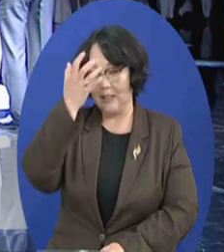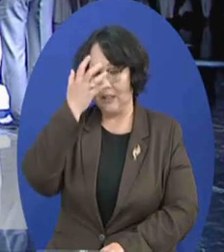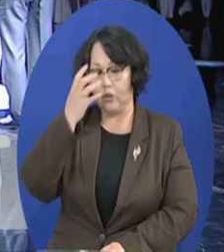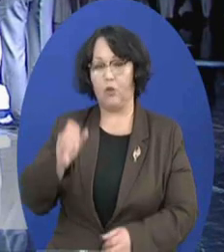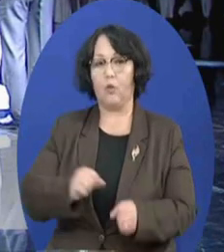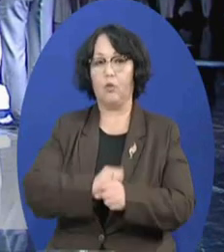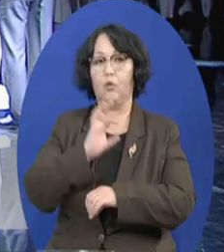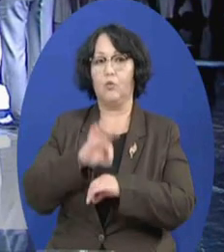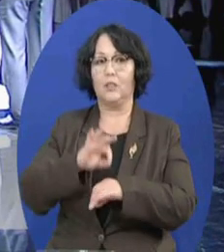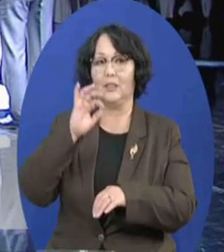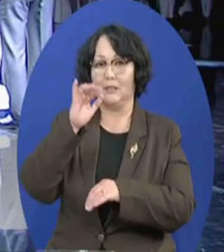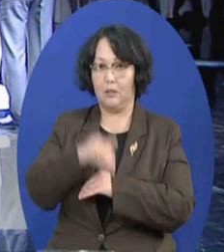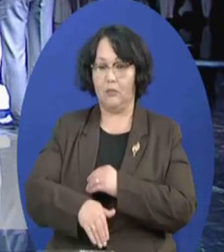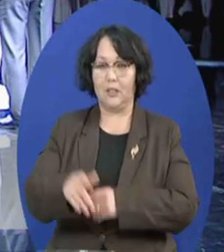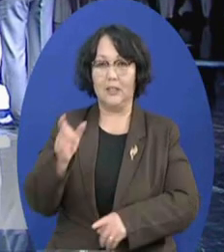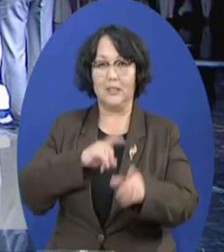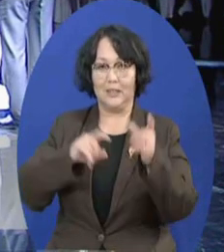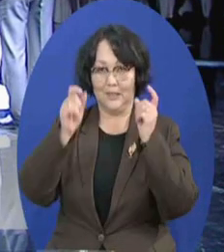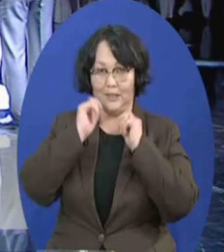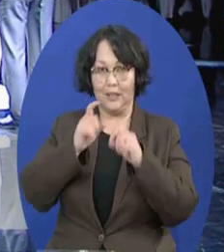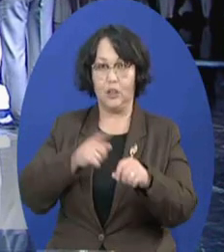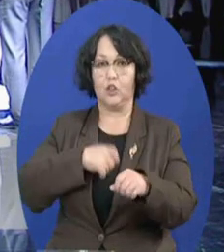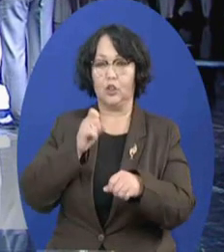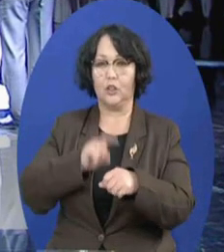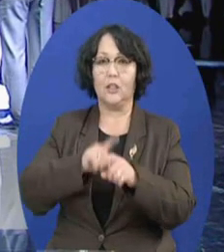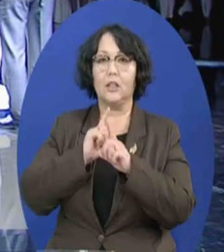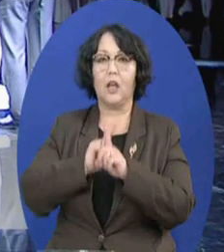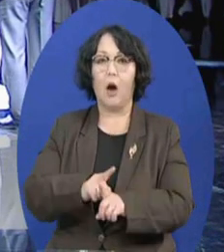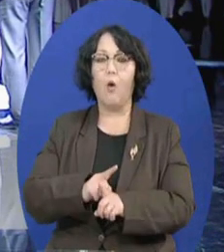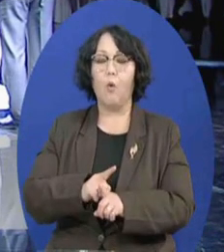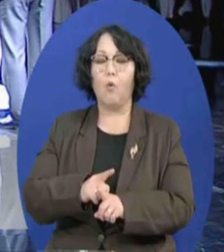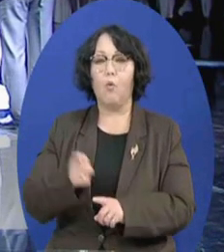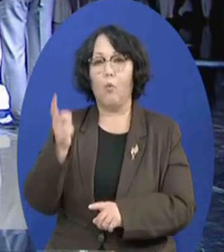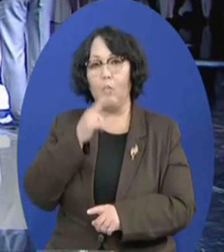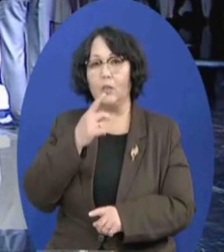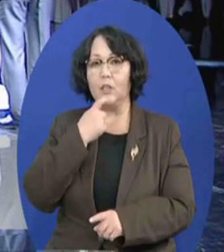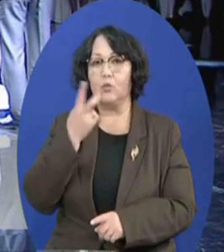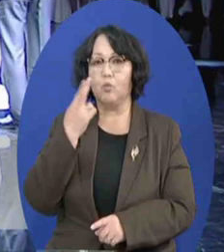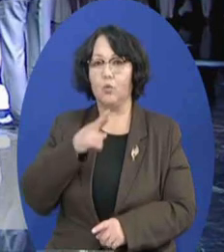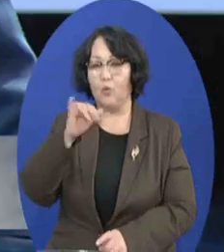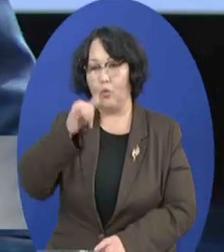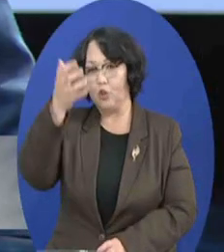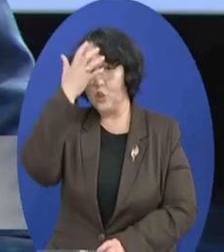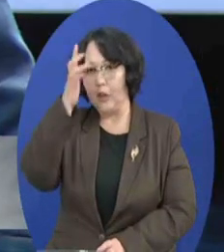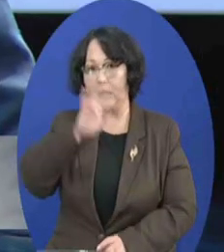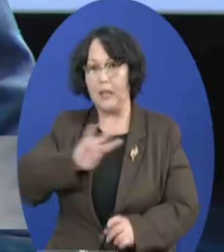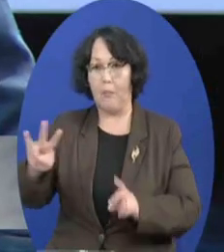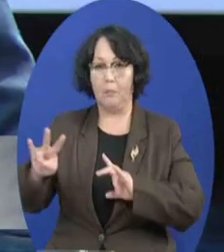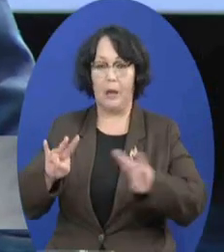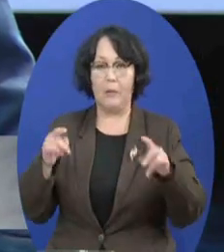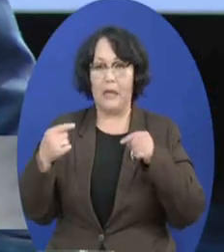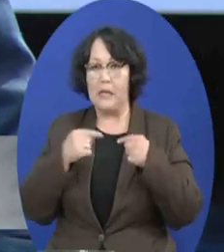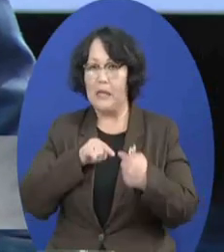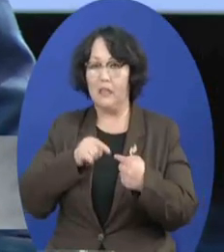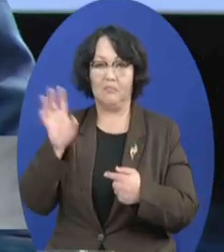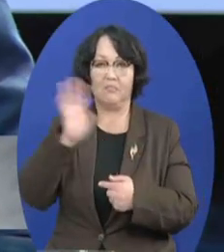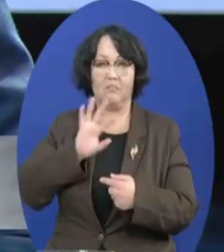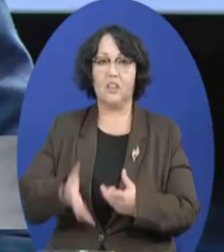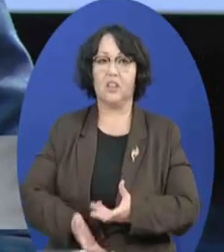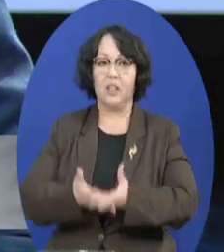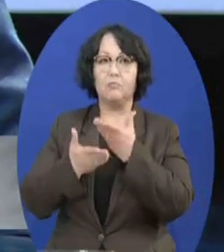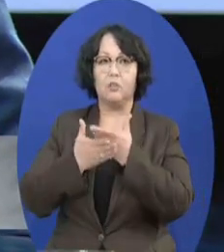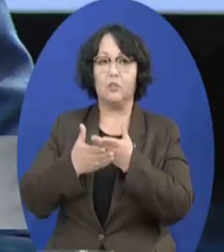тахлыг даван туулах эдийн засгаас сэргээх зорилтуудыг дэмжиж хүнд үед улс төрчдөр биш харин дэмжлэг